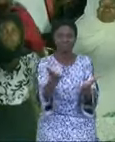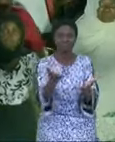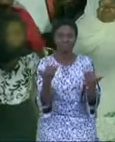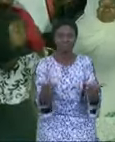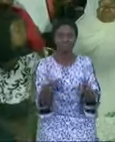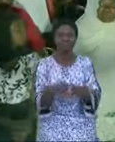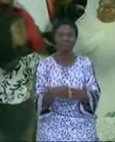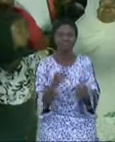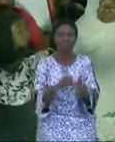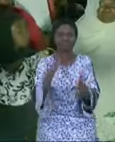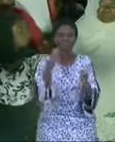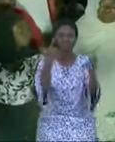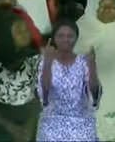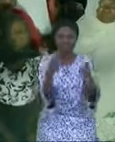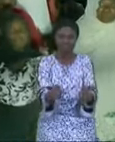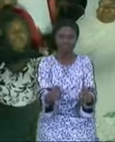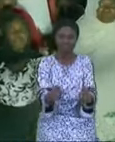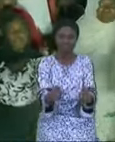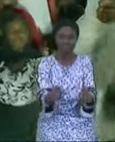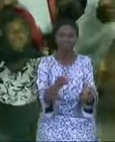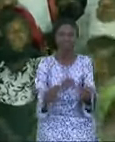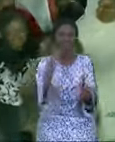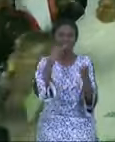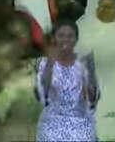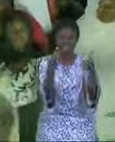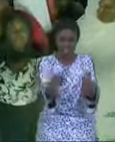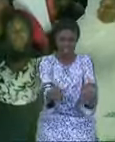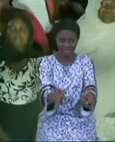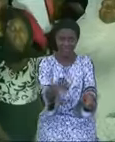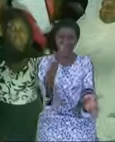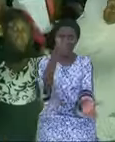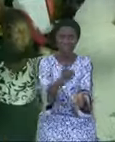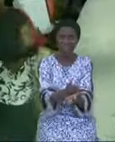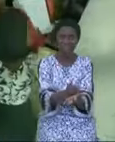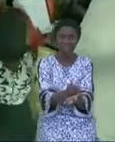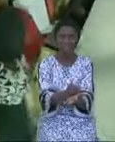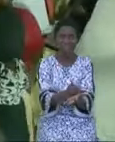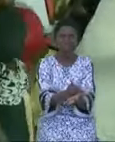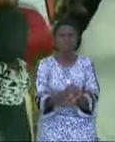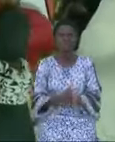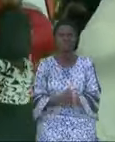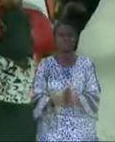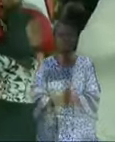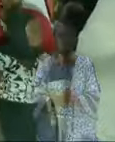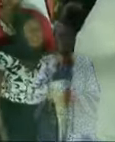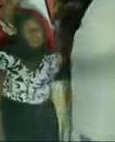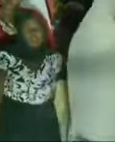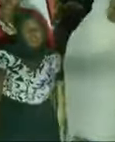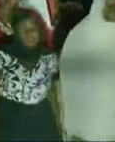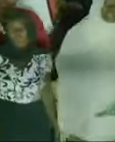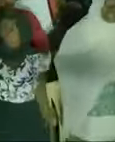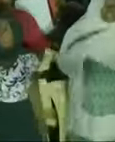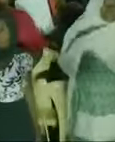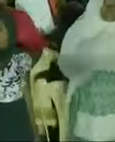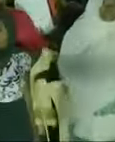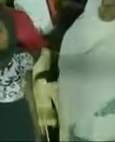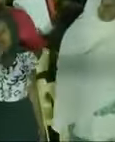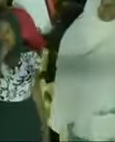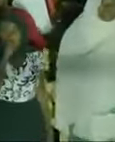c'est fait c'est fait l'homme de Dieu la proclamé et